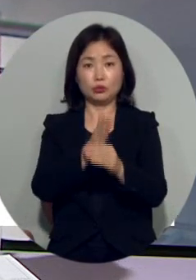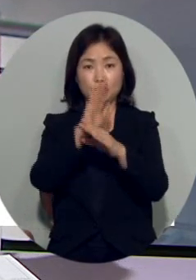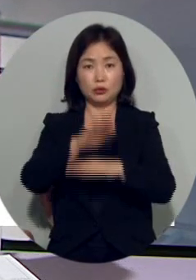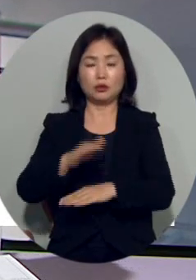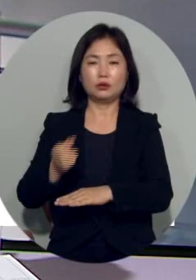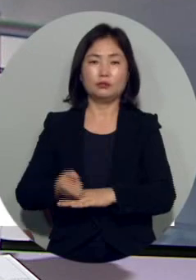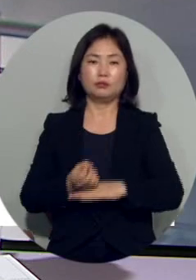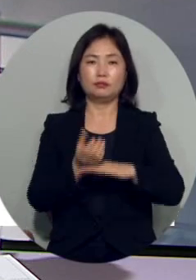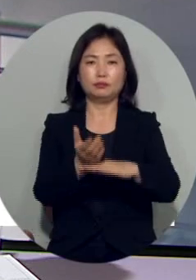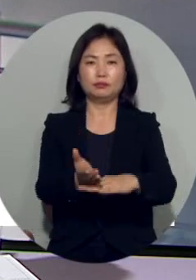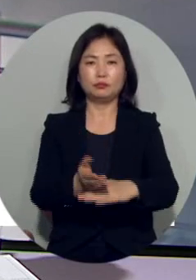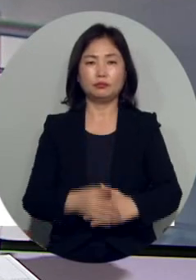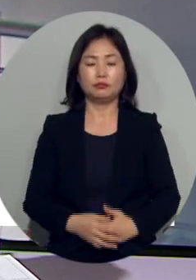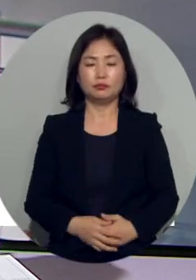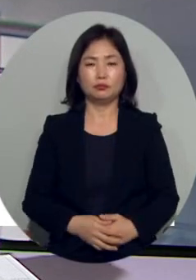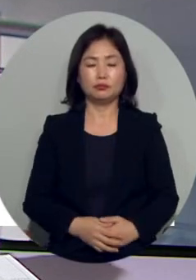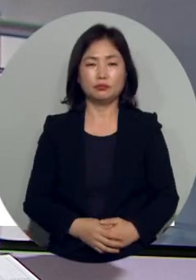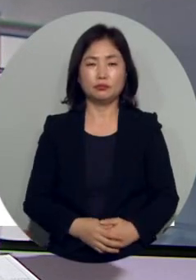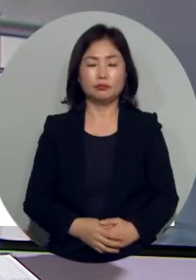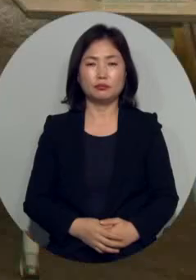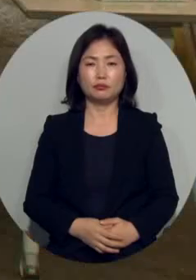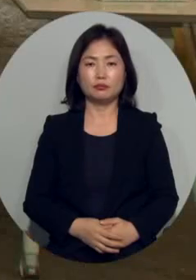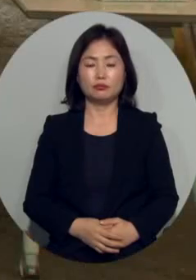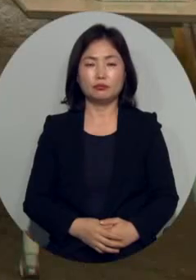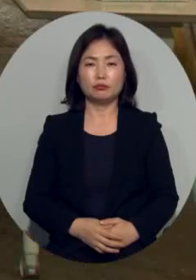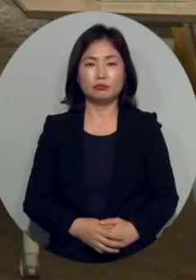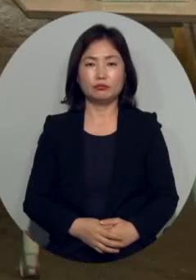소식 조재한 기자가 보도합니다.